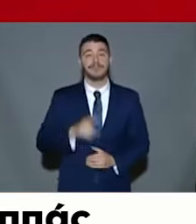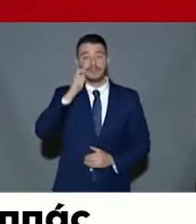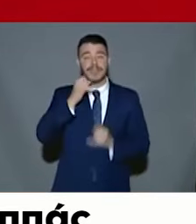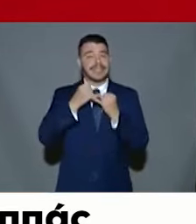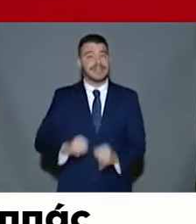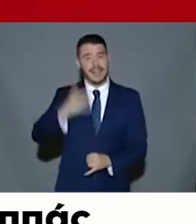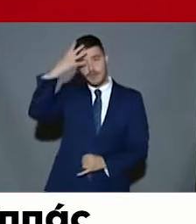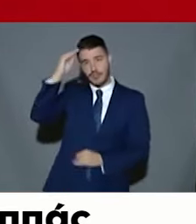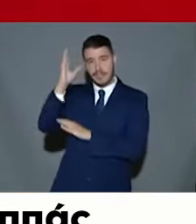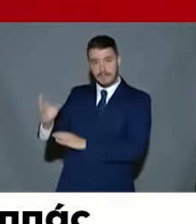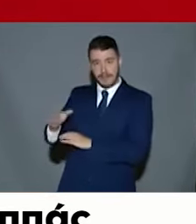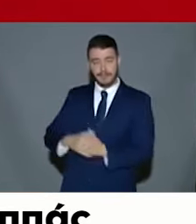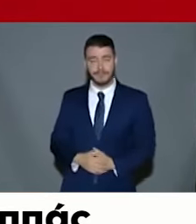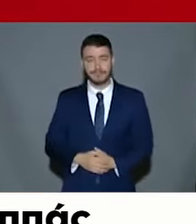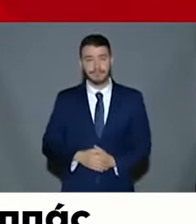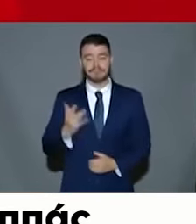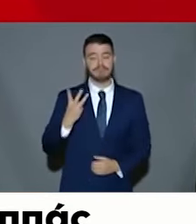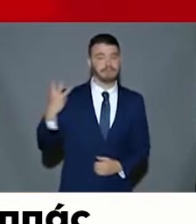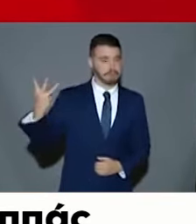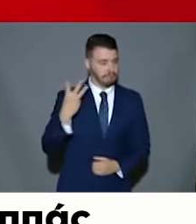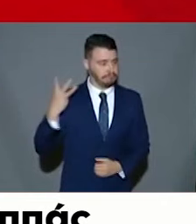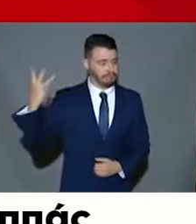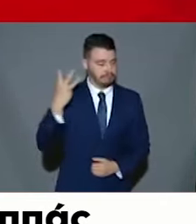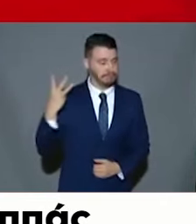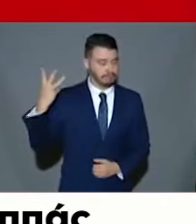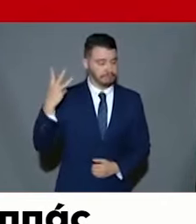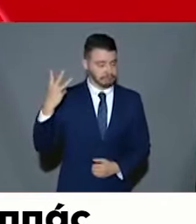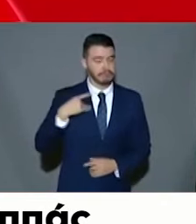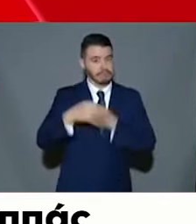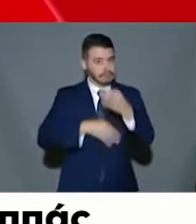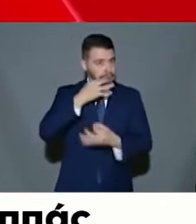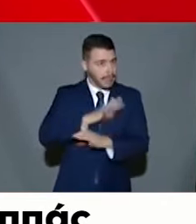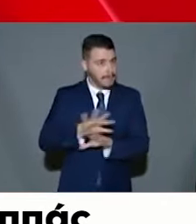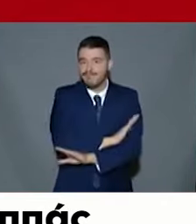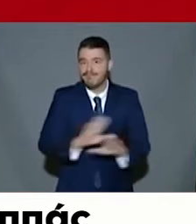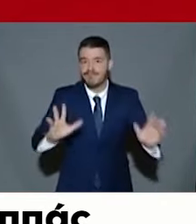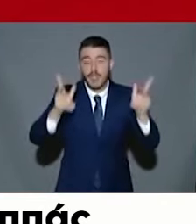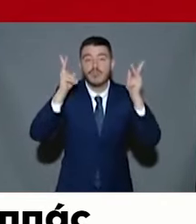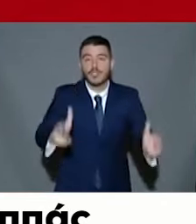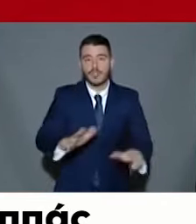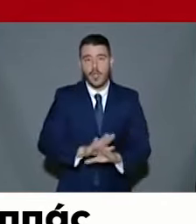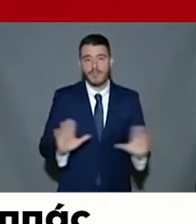τριών και σωστά κατά τη γνώμη μου δεν την έβαλε γιατί θα ήταν σε κόντρα με αυτό που μέχρι τώρα έλεγε ότι